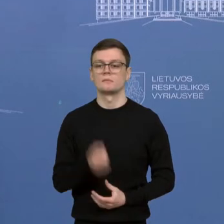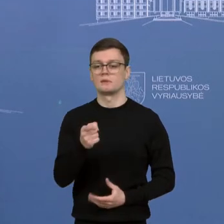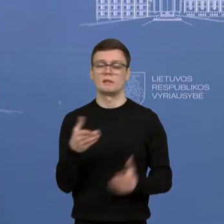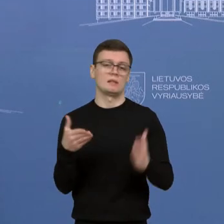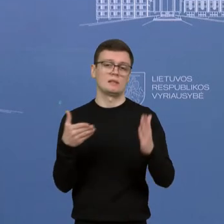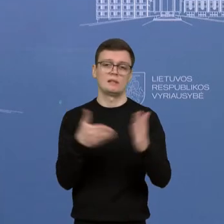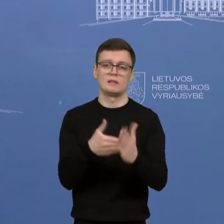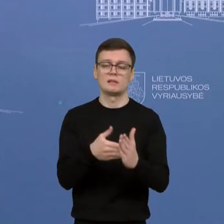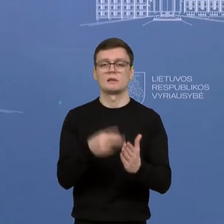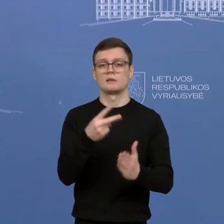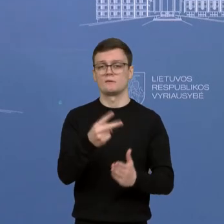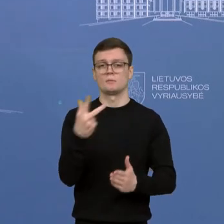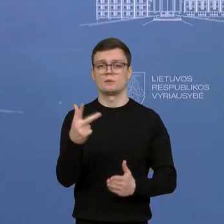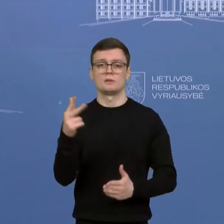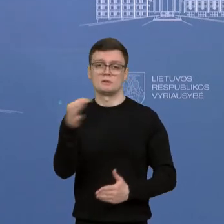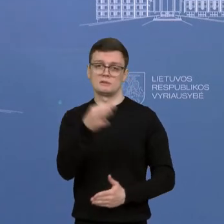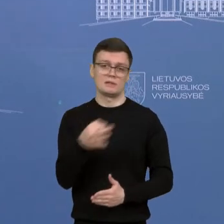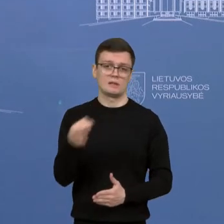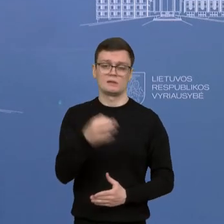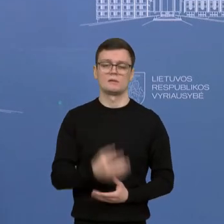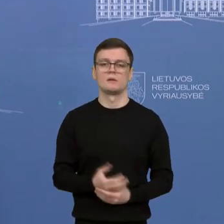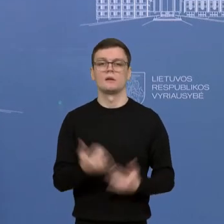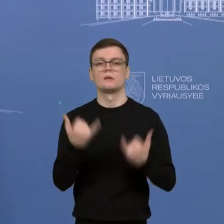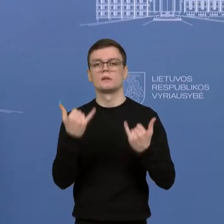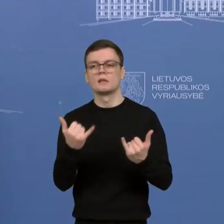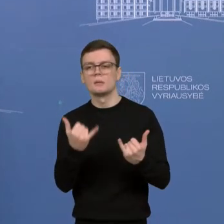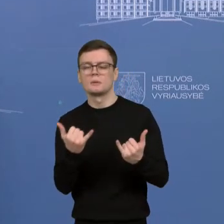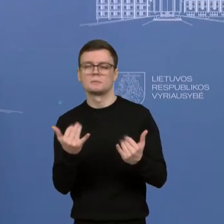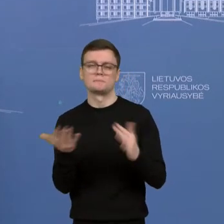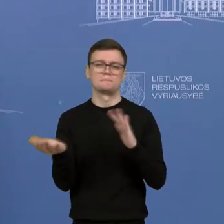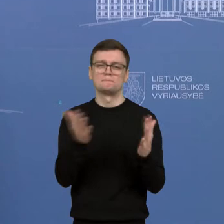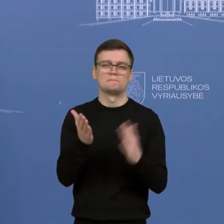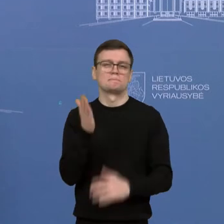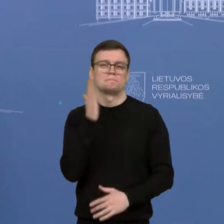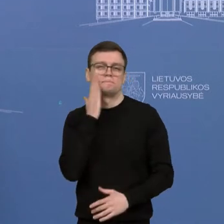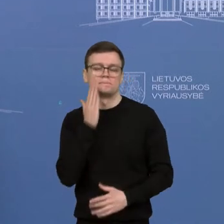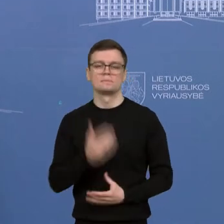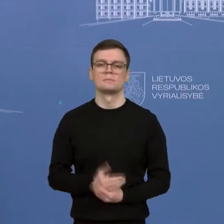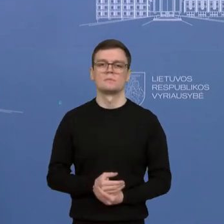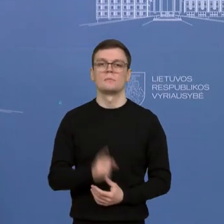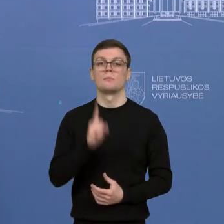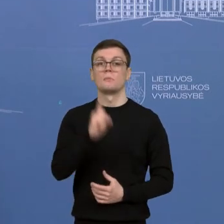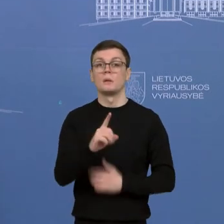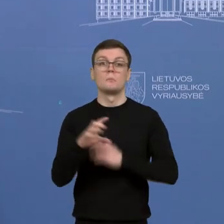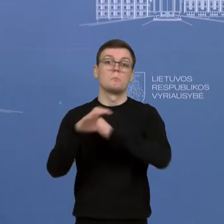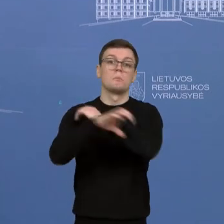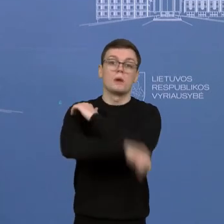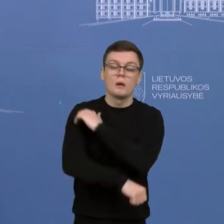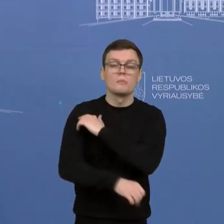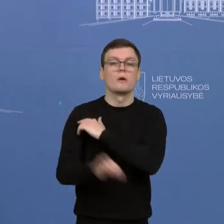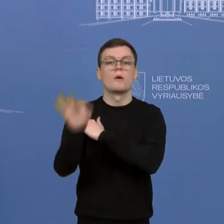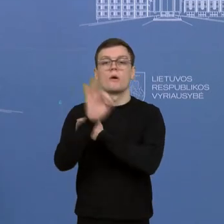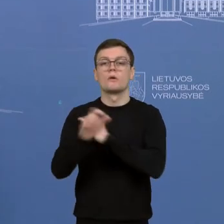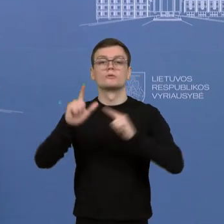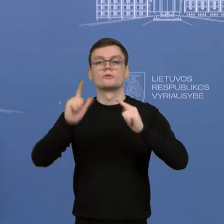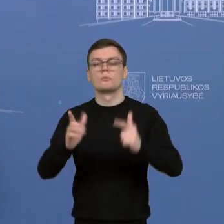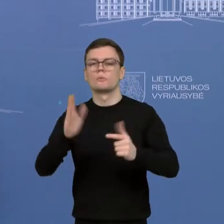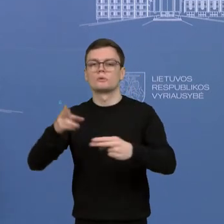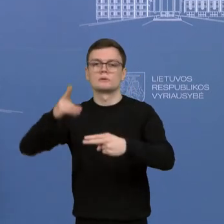negu 23 centai. Tai yra kol kas indikatyvus dydis, tačiau dėl galutinės minimalios ribos dar bus